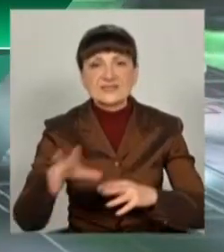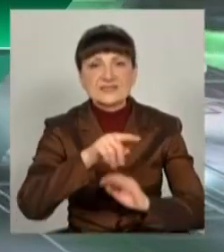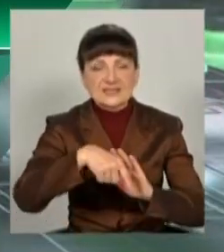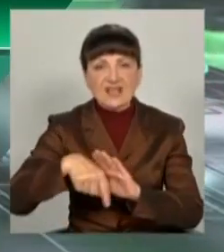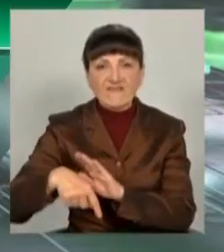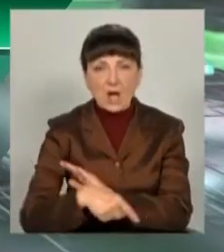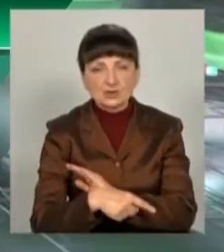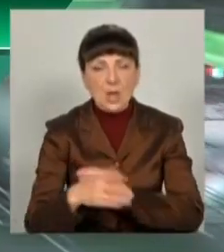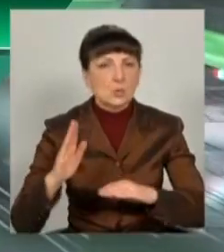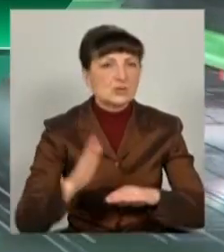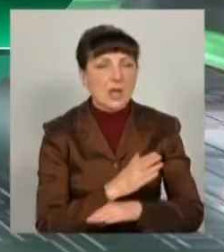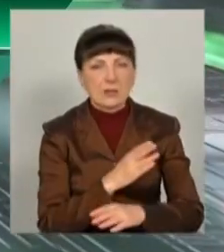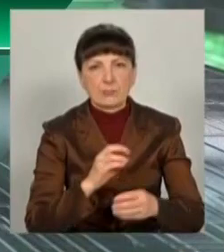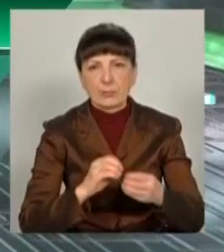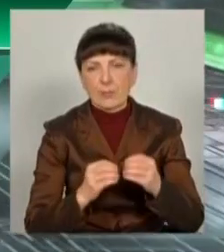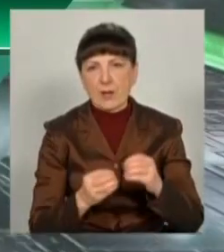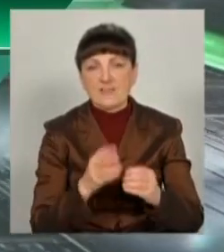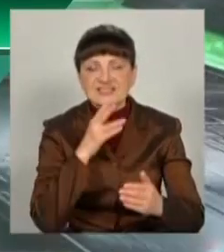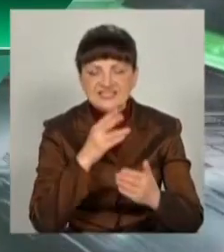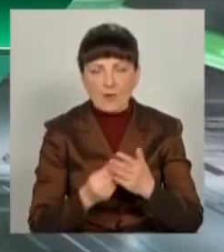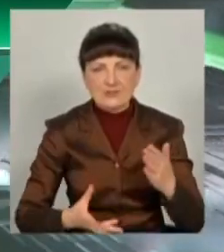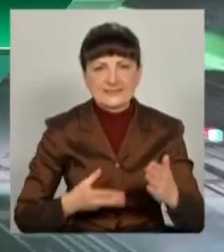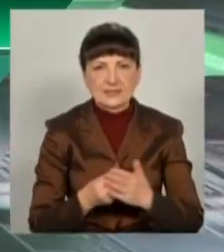пробуренных скважин и устранить последствия за счет собственных средств